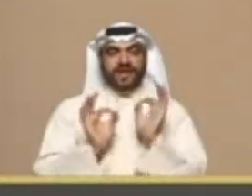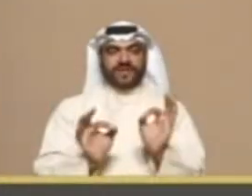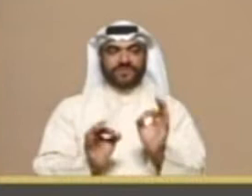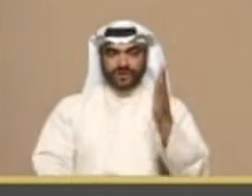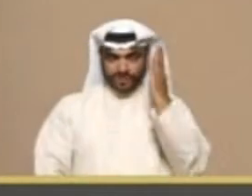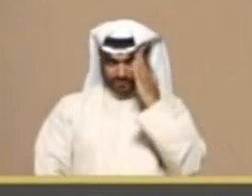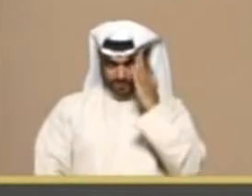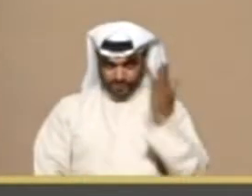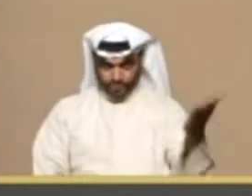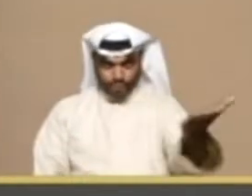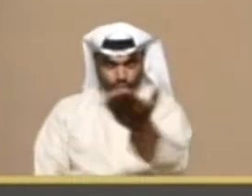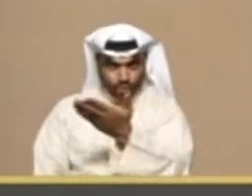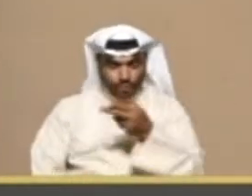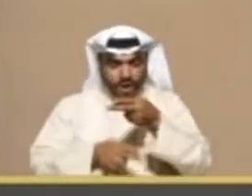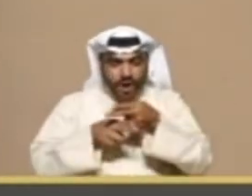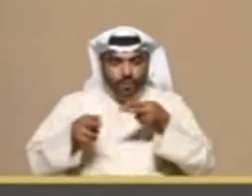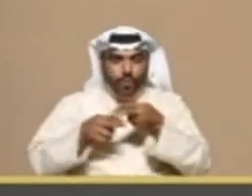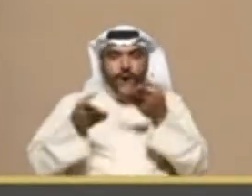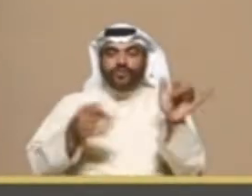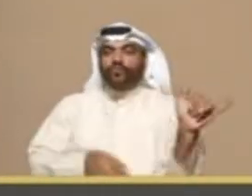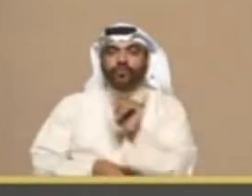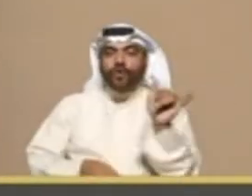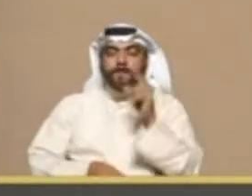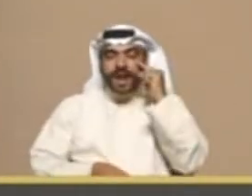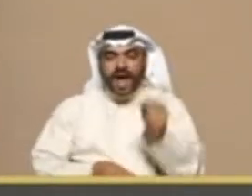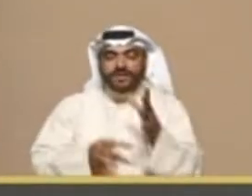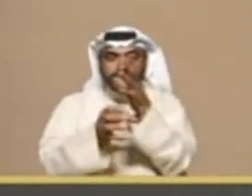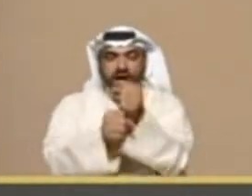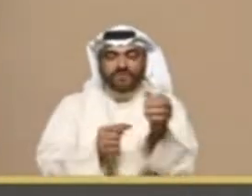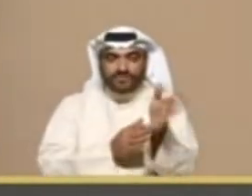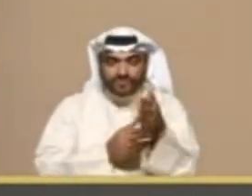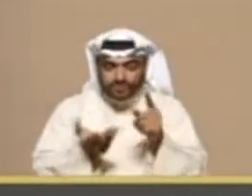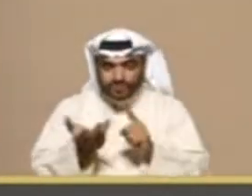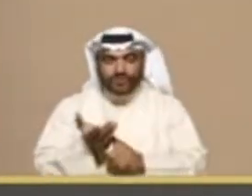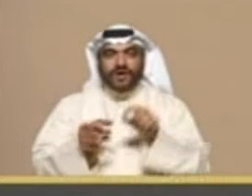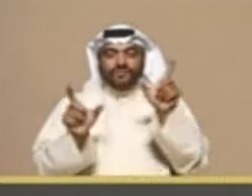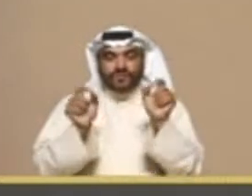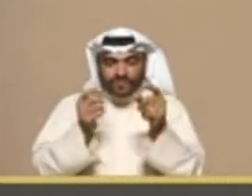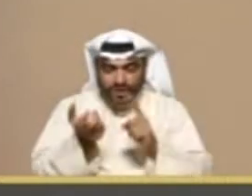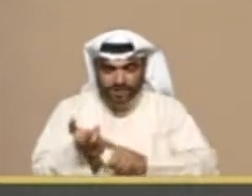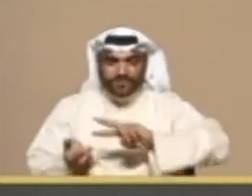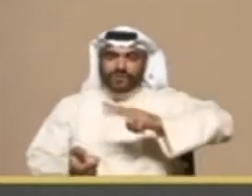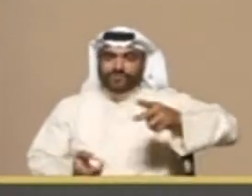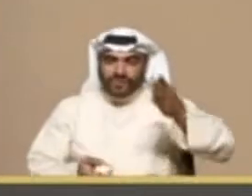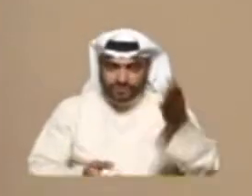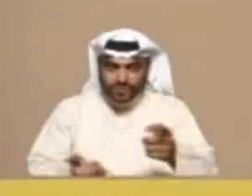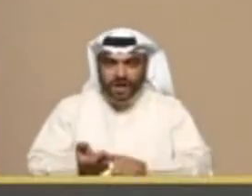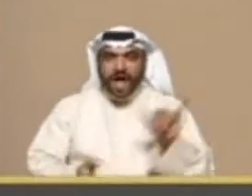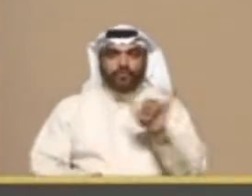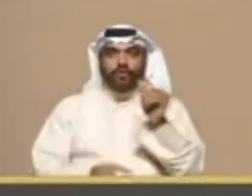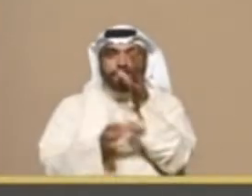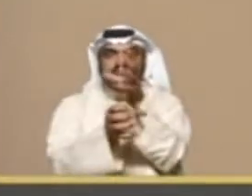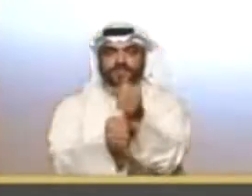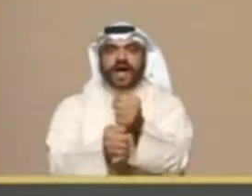إدراك أن التنوع البيولوجي في دولة الكويت يقع تحت ضغوطات مهددة من الأغراض، ونحن بحاجة